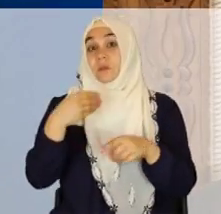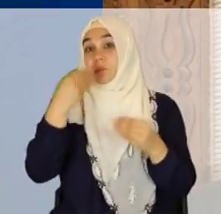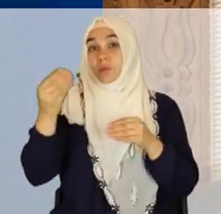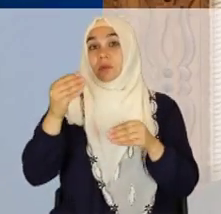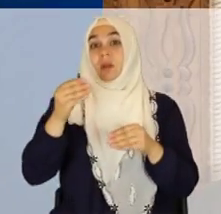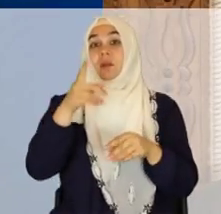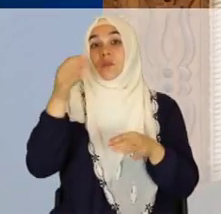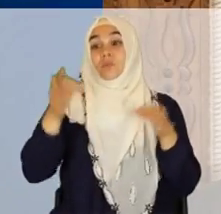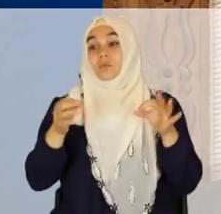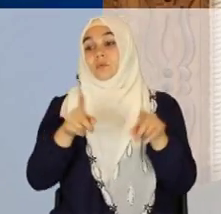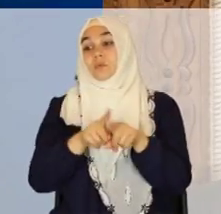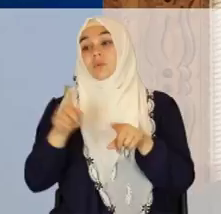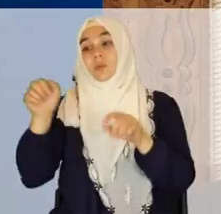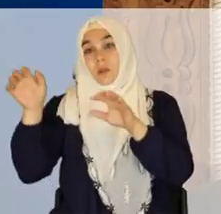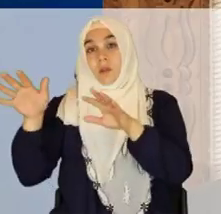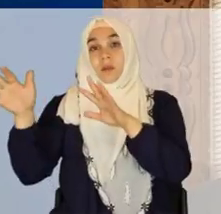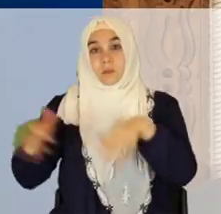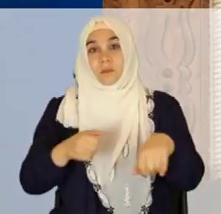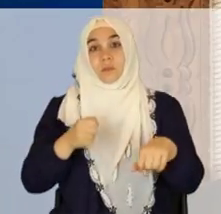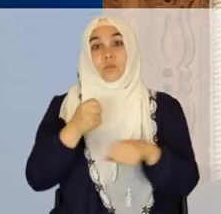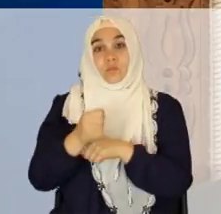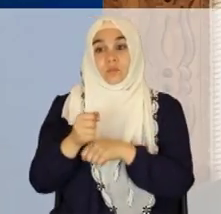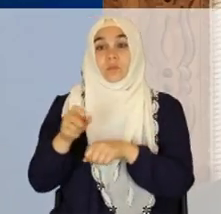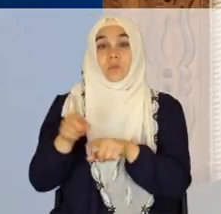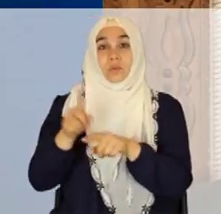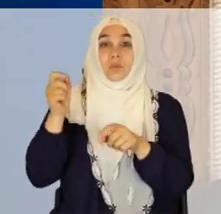mahkama zo'rlab kuchi bilan tortib o'zini qiynab olib borib beradi.